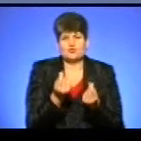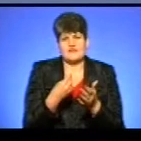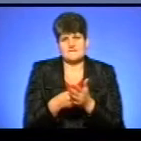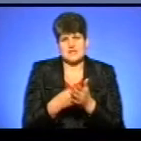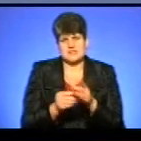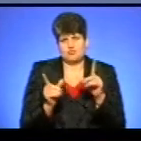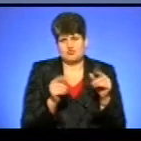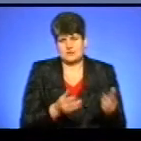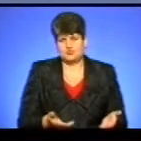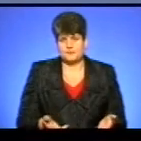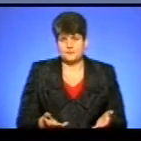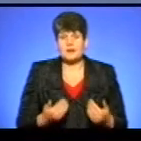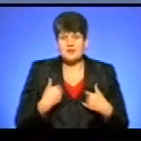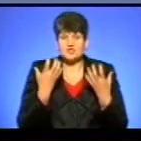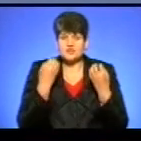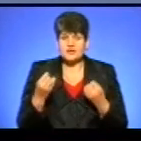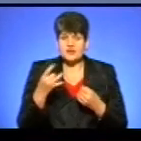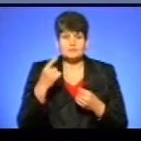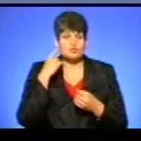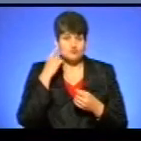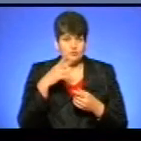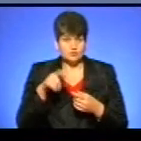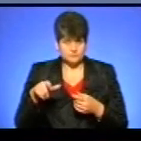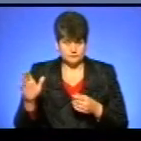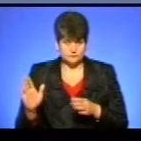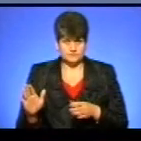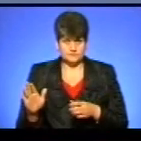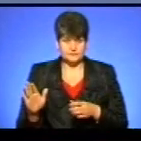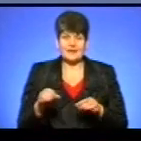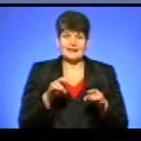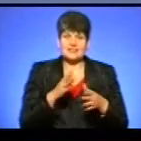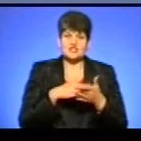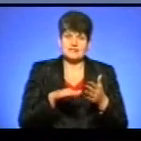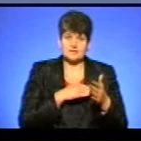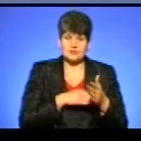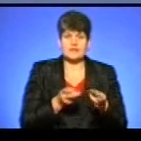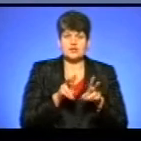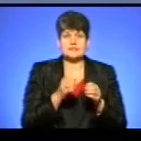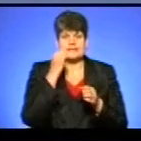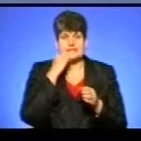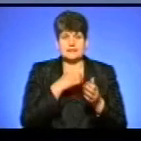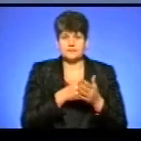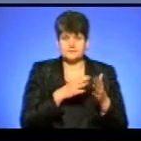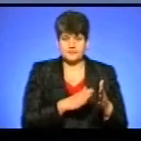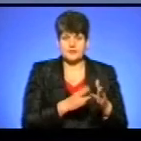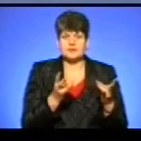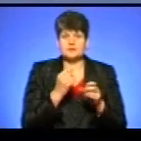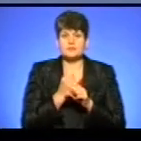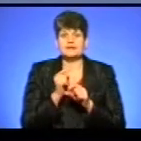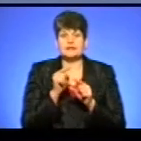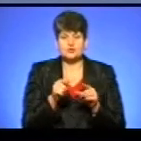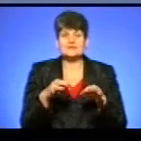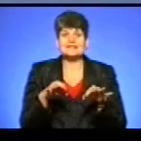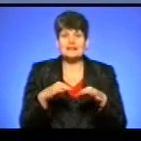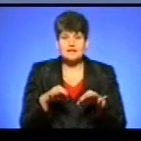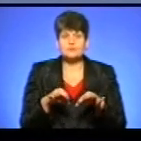проїзду. Ми, ще раз кажу, ми почули думку громади. Рішення скасовано, залишаються старі тарифи. Тепер нам тільки треба зробити так, щоб цей транспорт